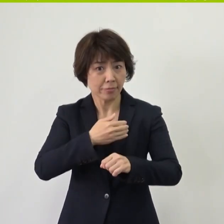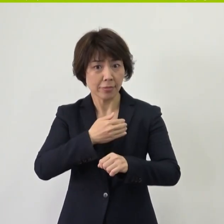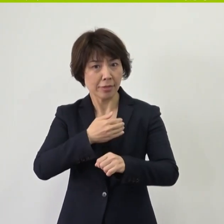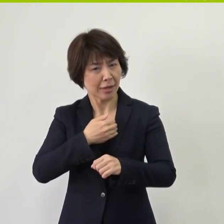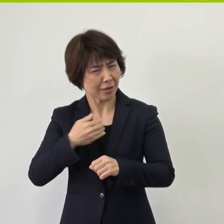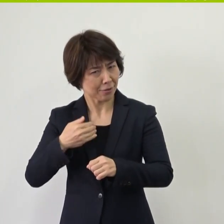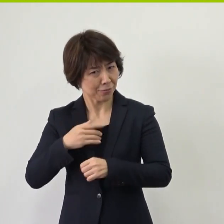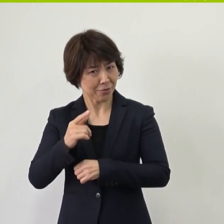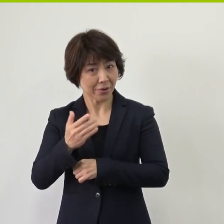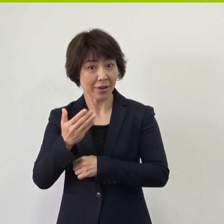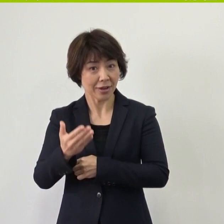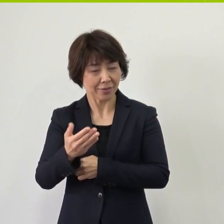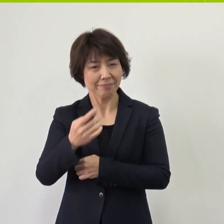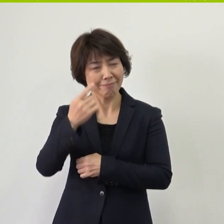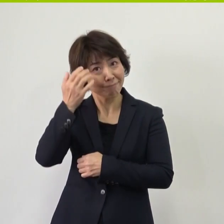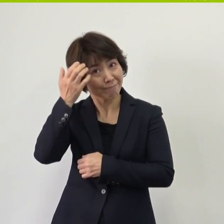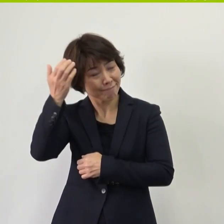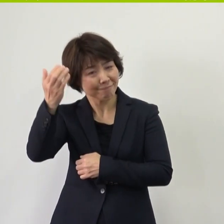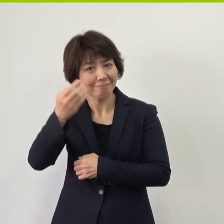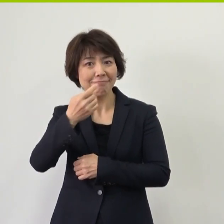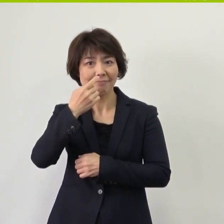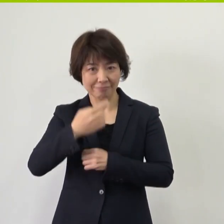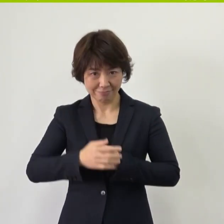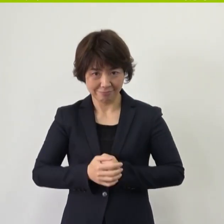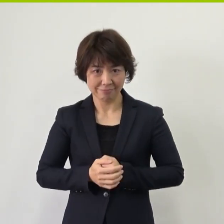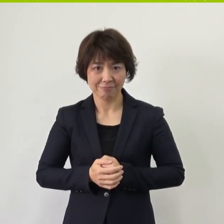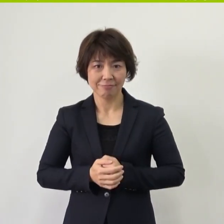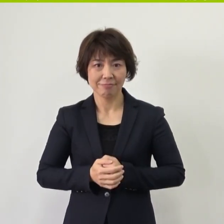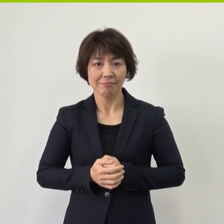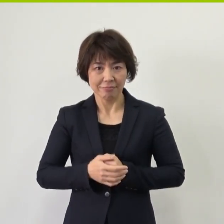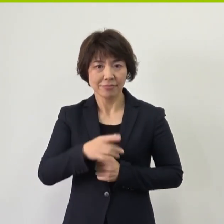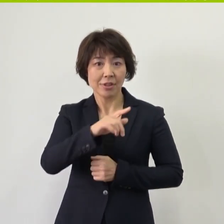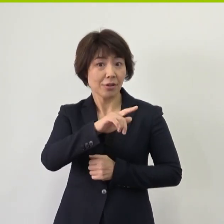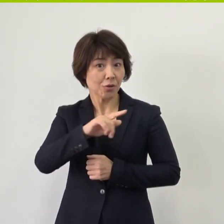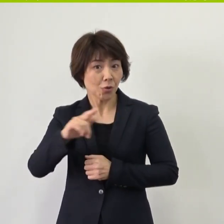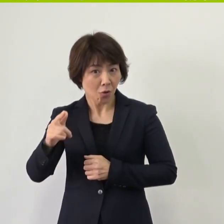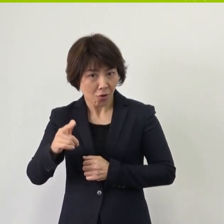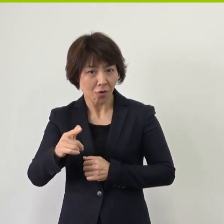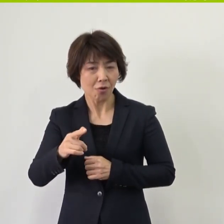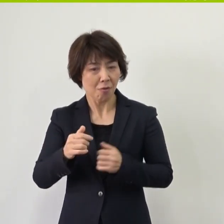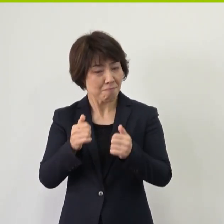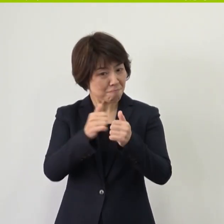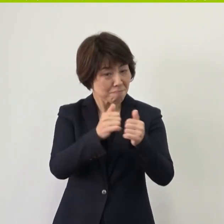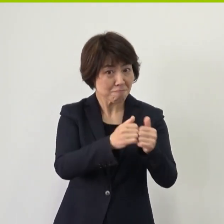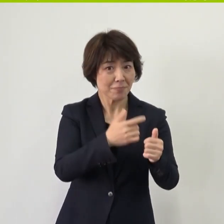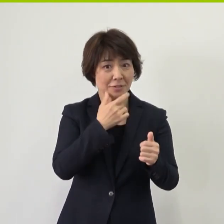ことをしていくなんていうこともできないかなということを勝手に思っておりますので、いろんなことを